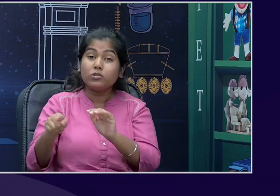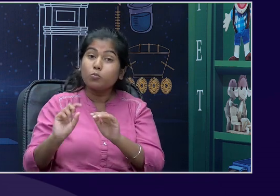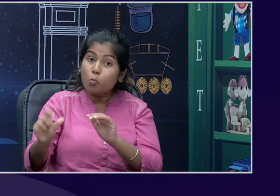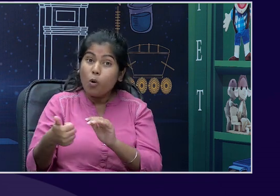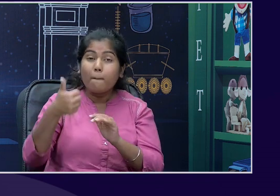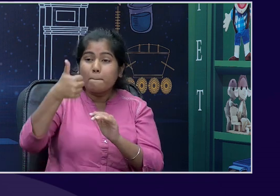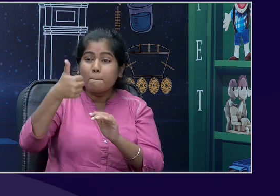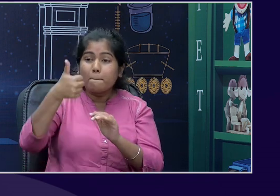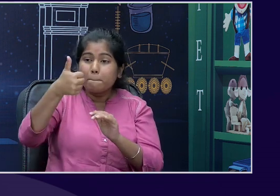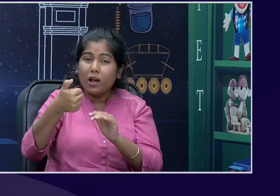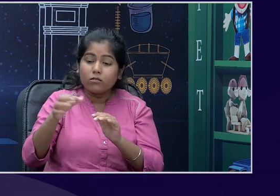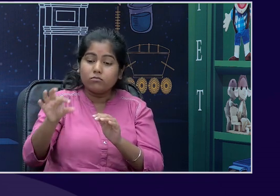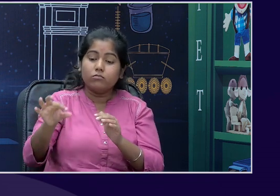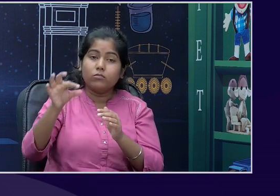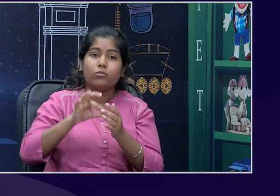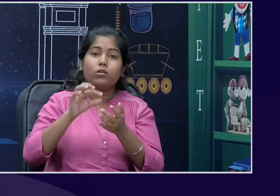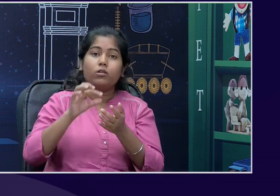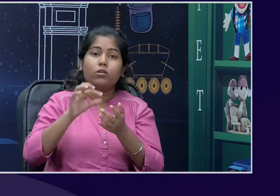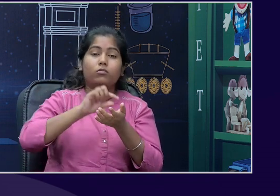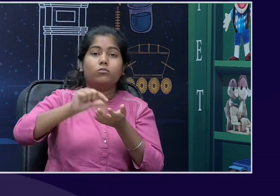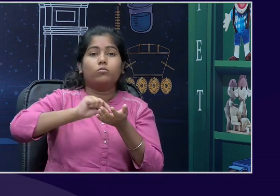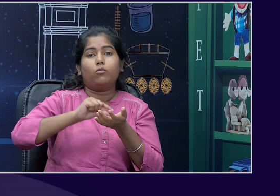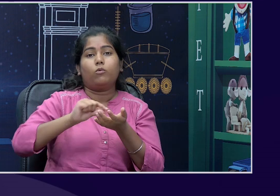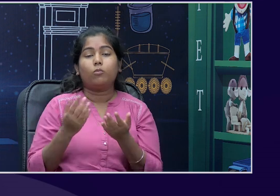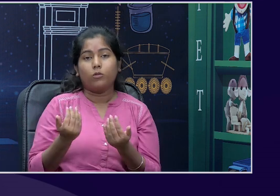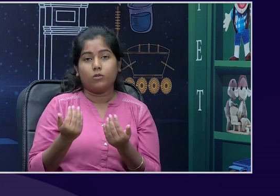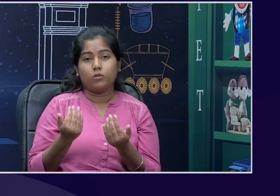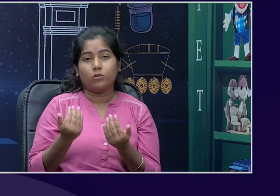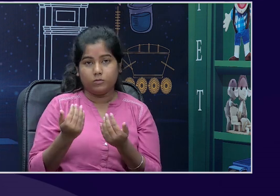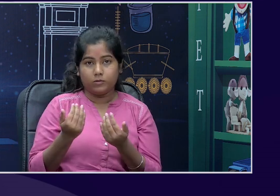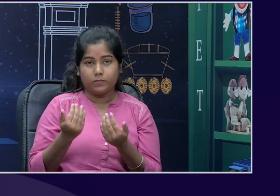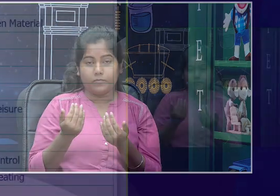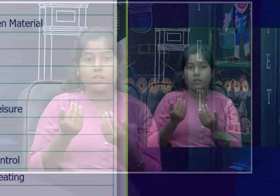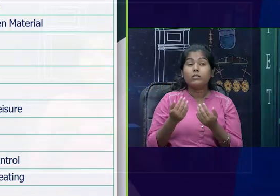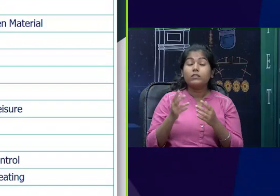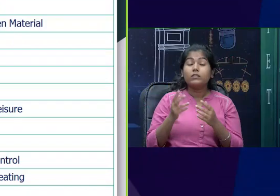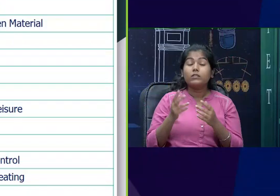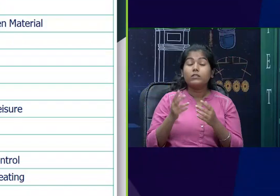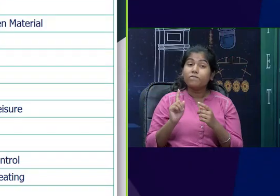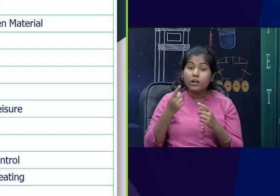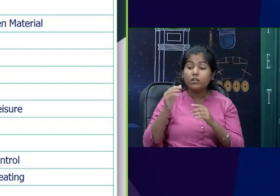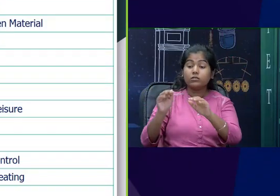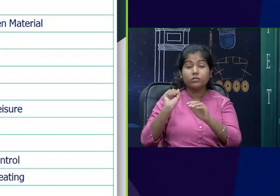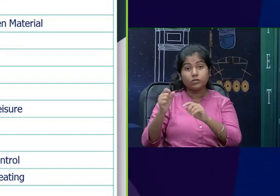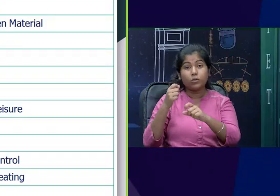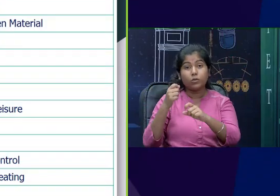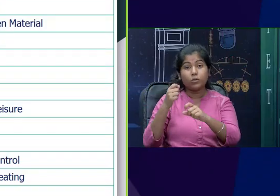एक जो पैराग्राफ लिखना है राइटिंग का वो लिखना है, दैट इज हमें स्टूडेंट्स के पॉइंट ऑफ व्यू से पहले सोचना है। देन सेकंड थिंग